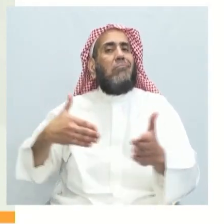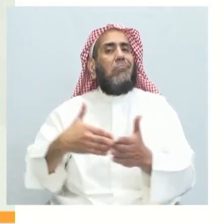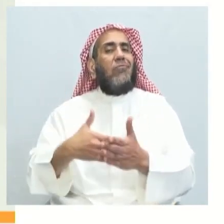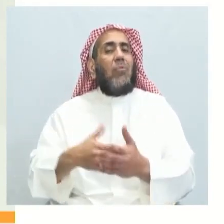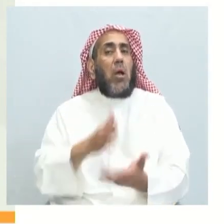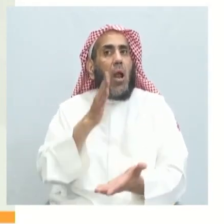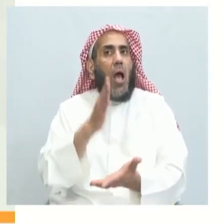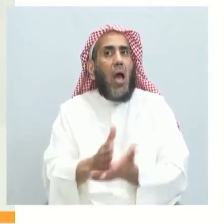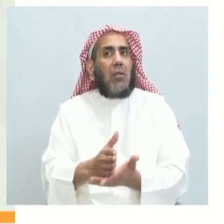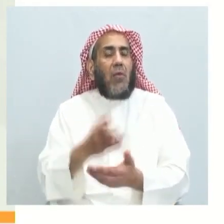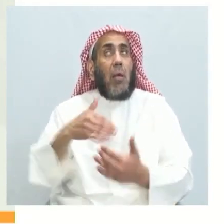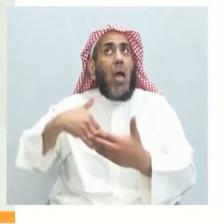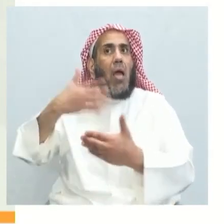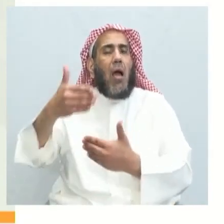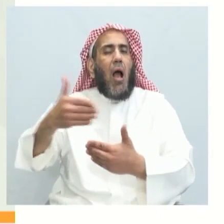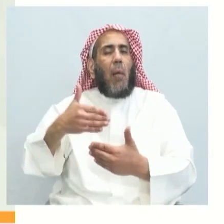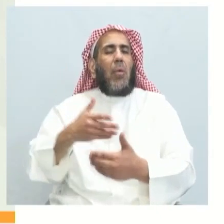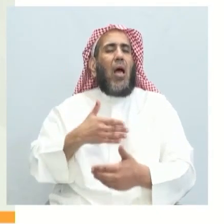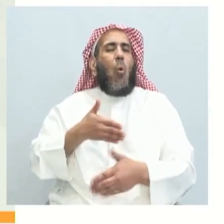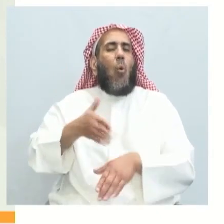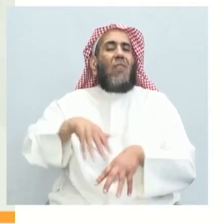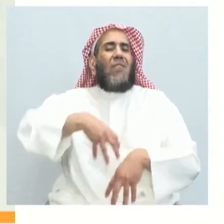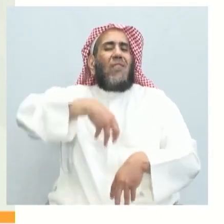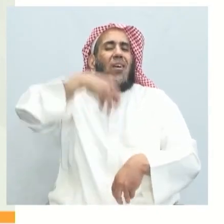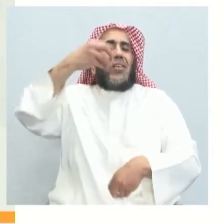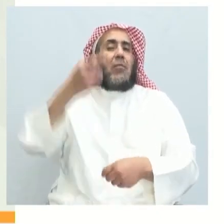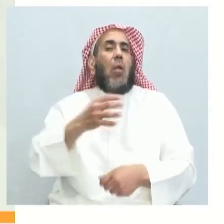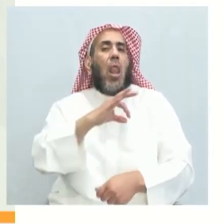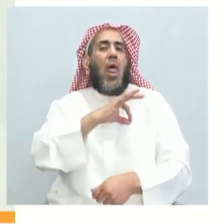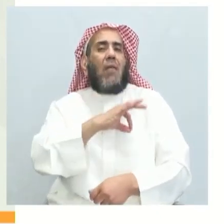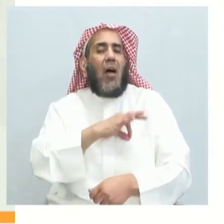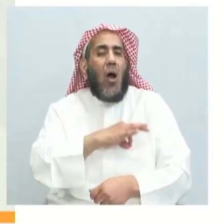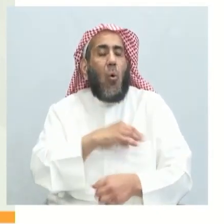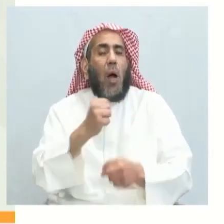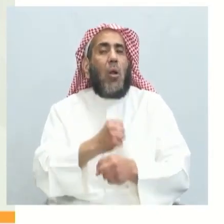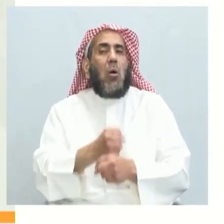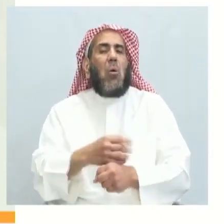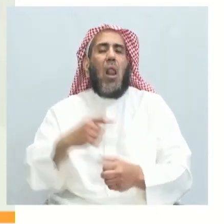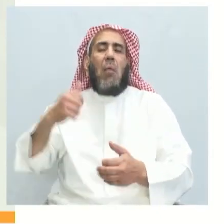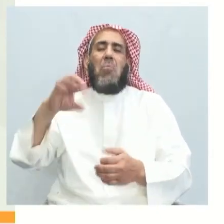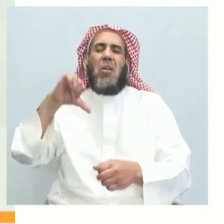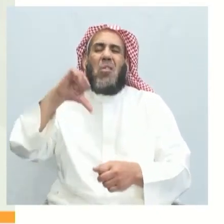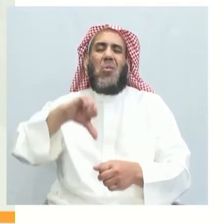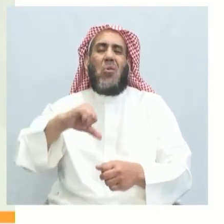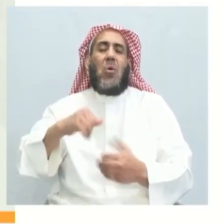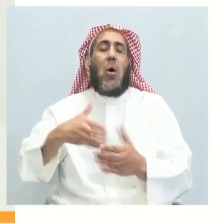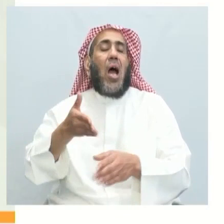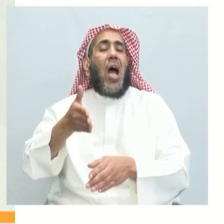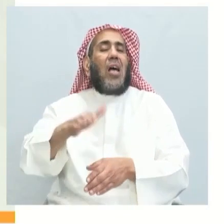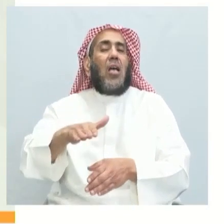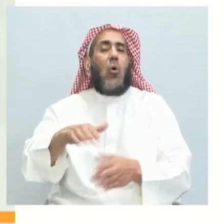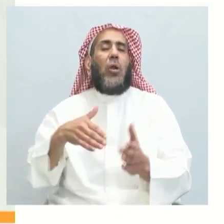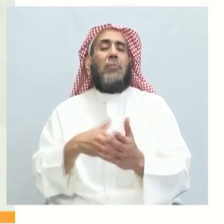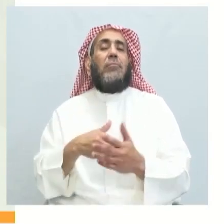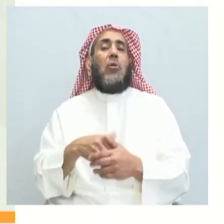اخلص في ايام امله قبل حضور اجله نفع عمله ولم يضره اجله ولم يضره